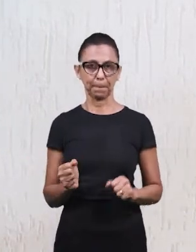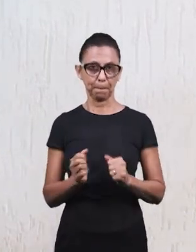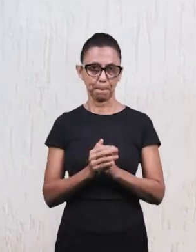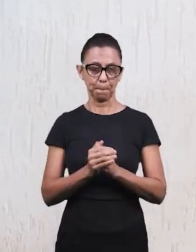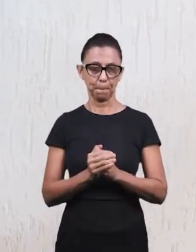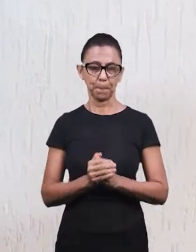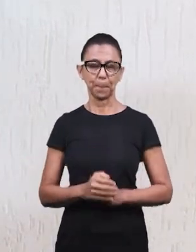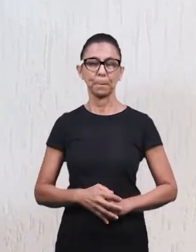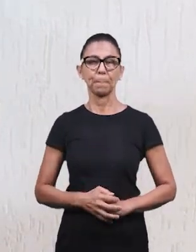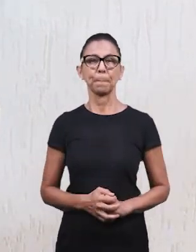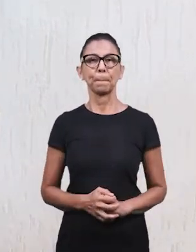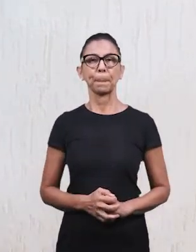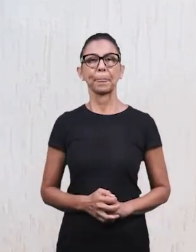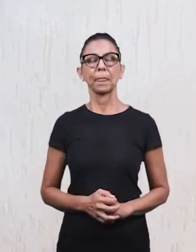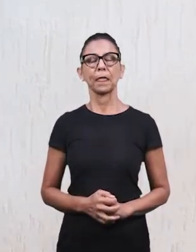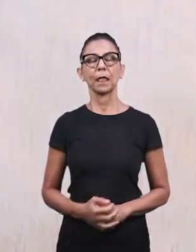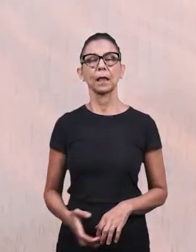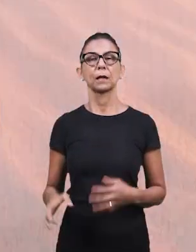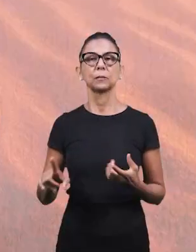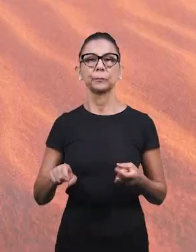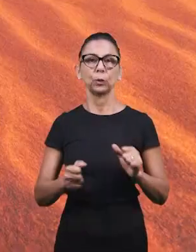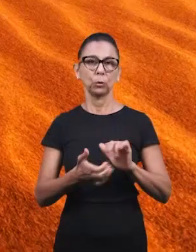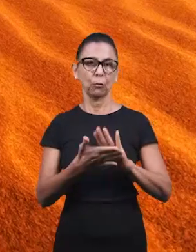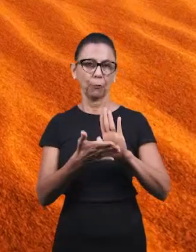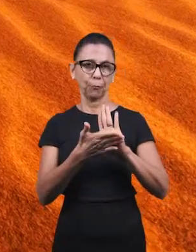на желание сердца ваше. Аминь.